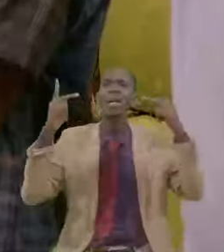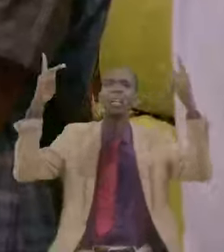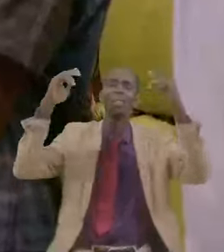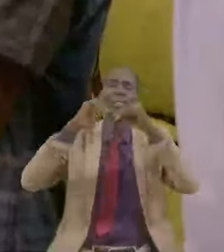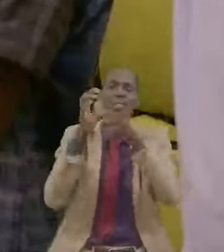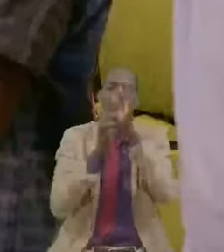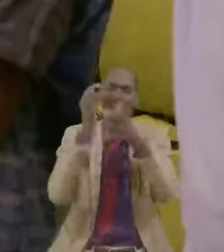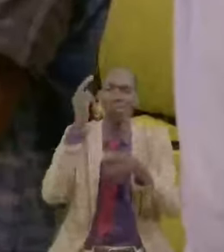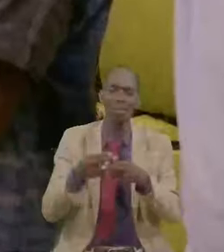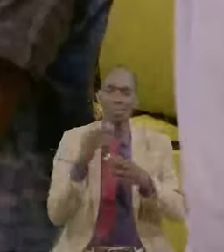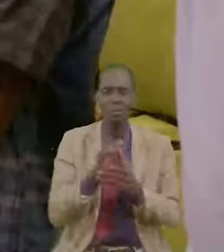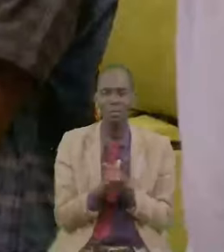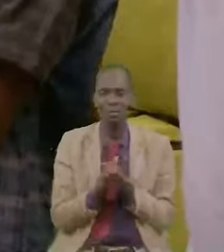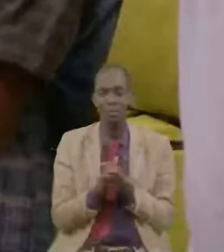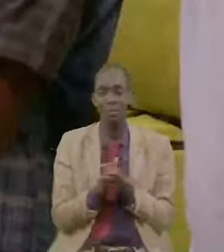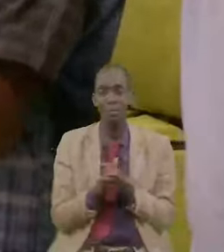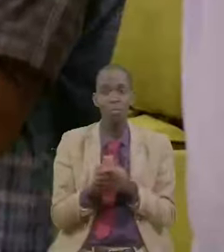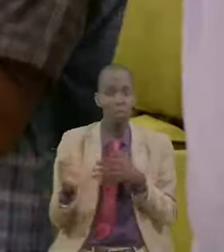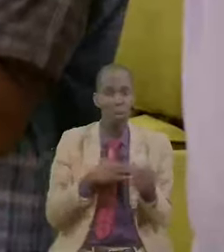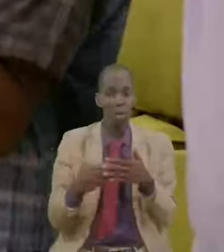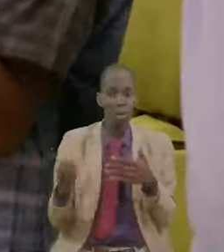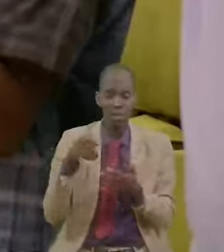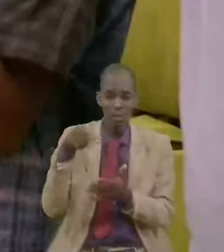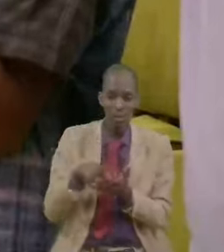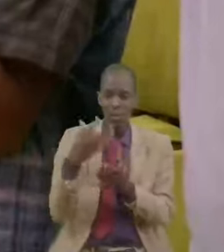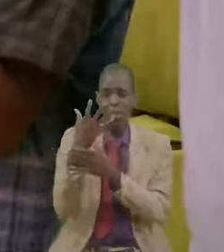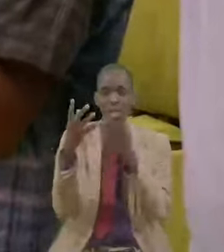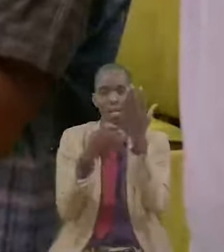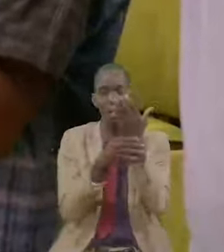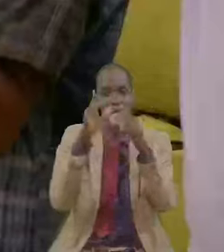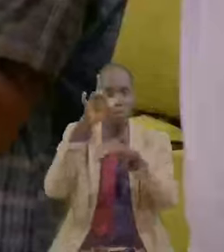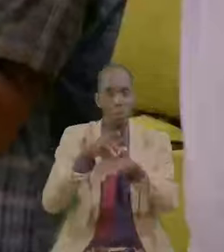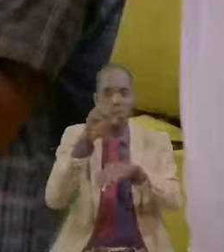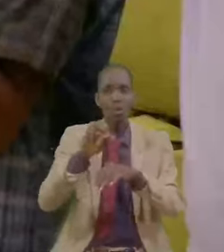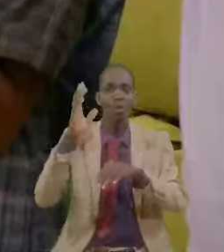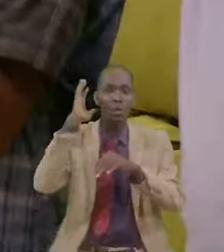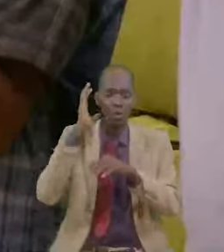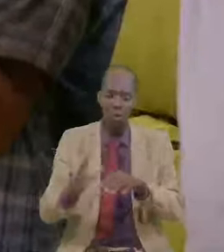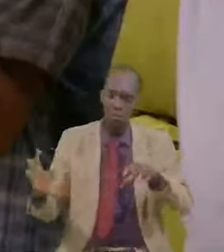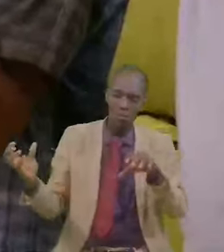Ce que ces mains touchent